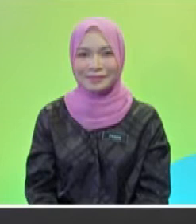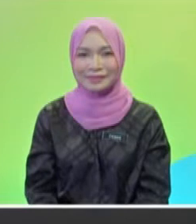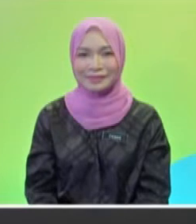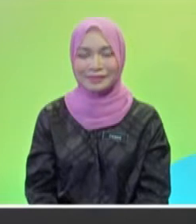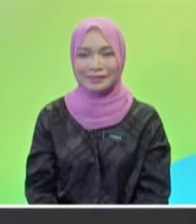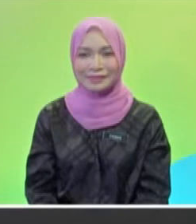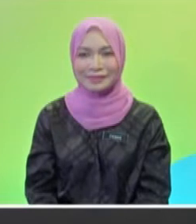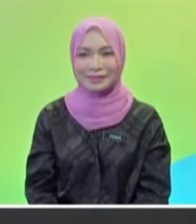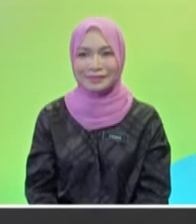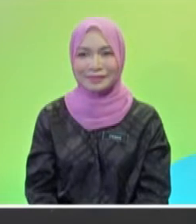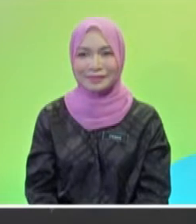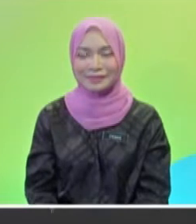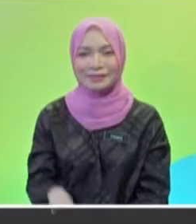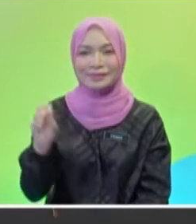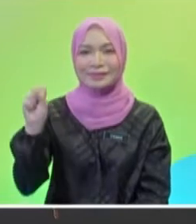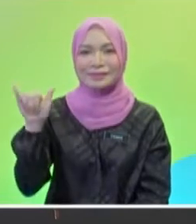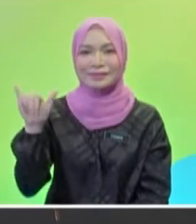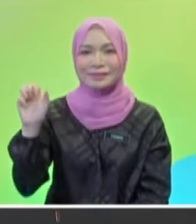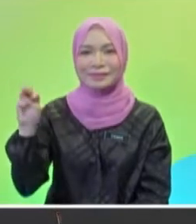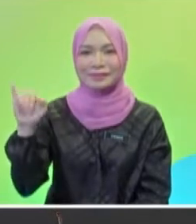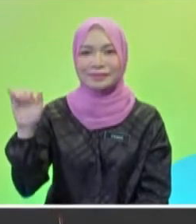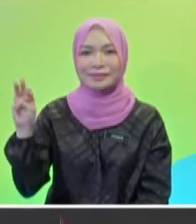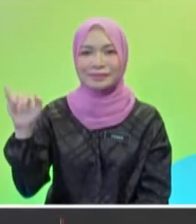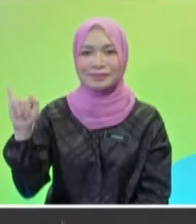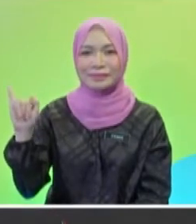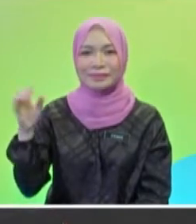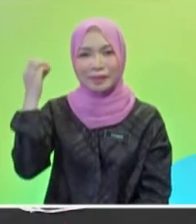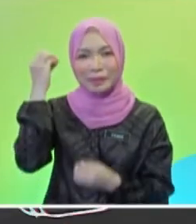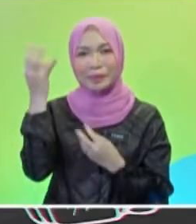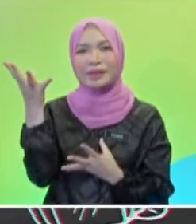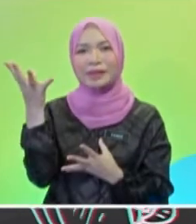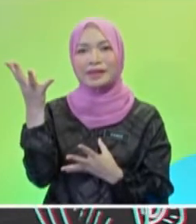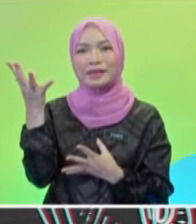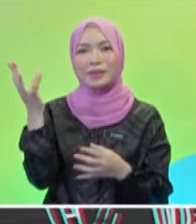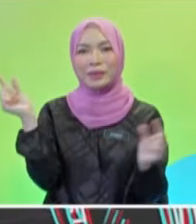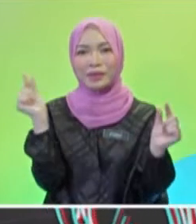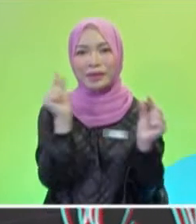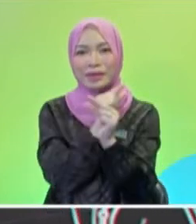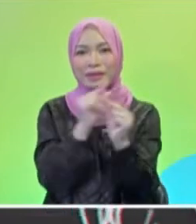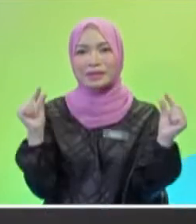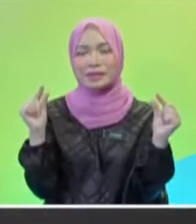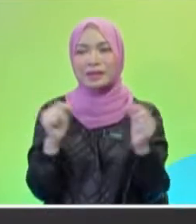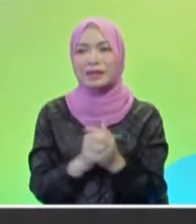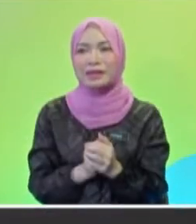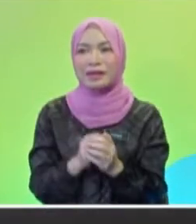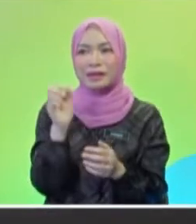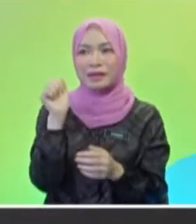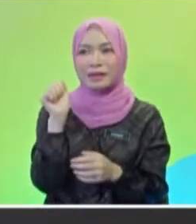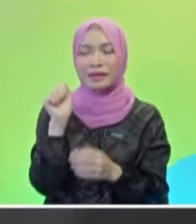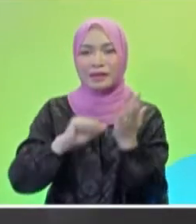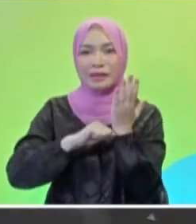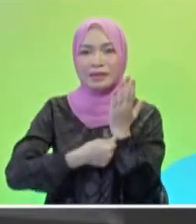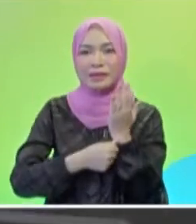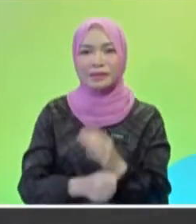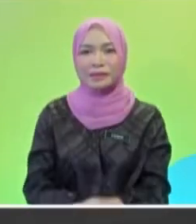hasilnya Xiaomi Hai dan asli page sambil betul biasa juga betul-betul biasa